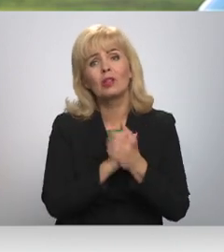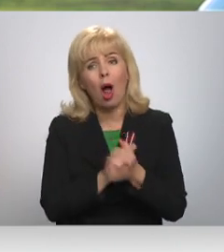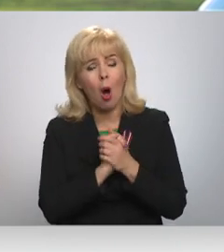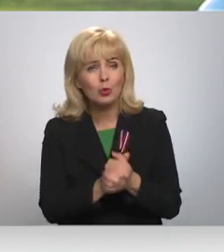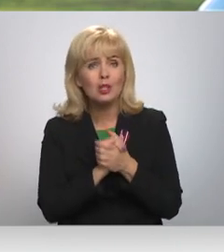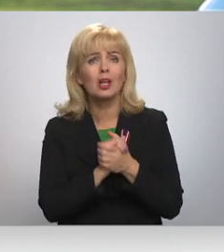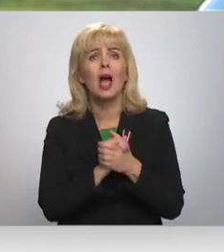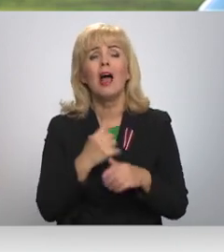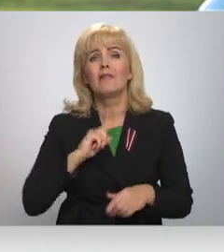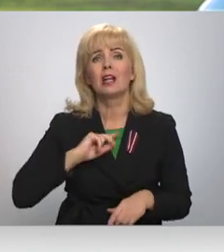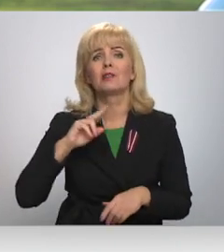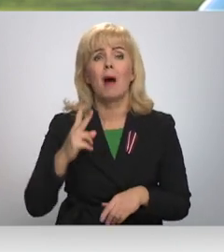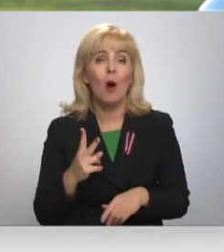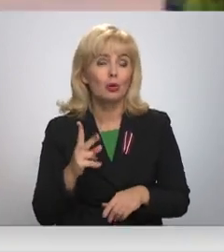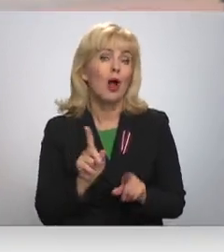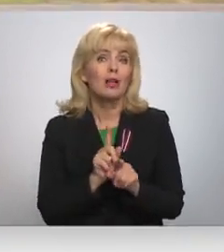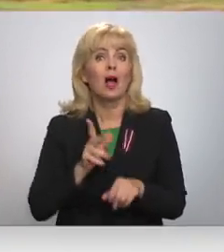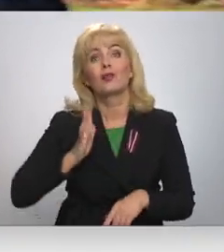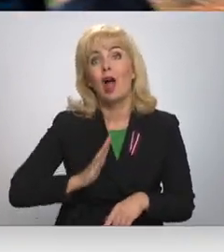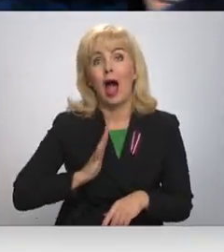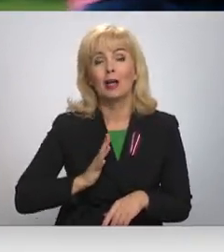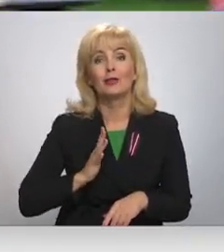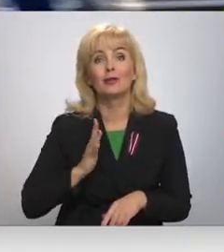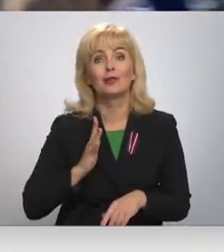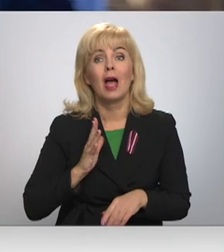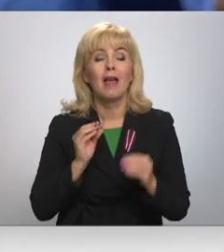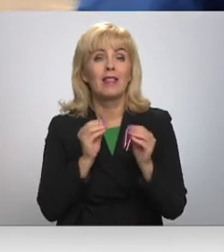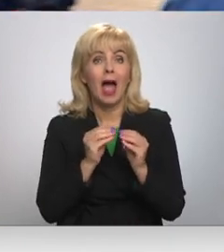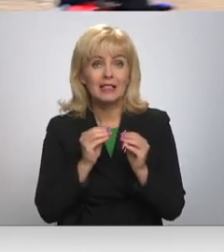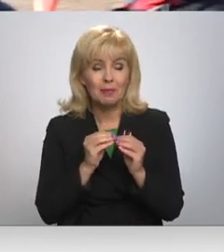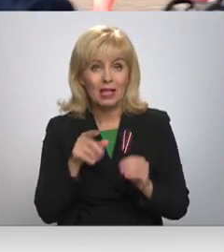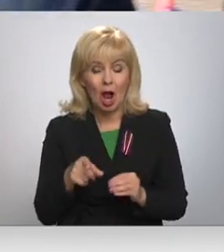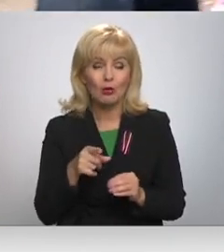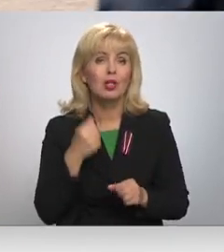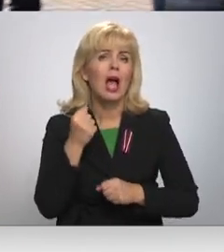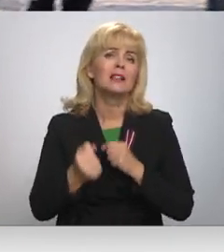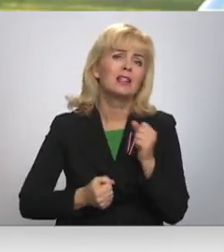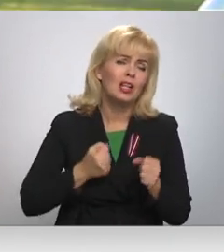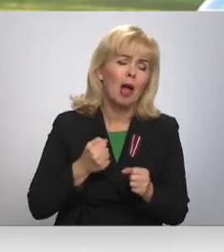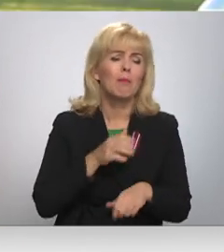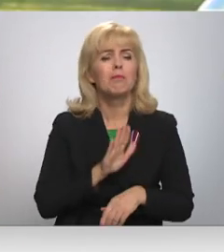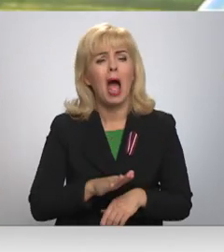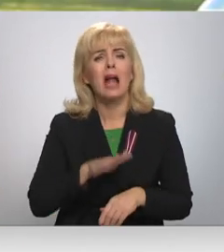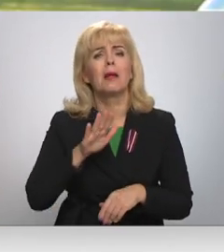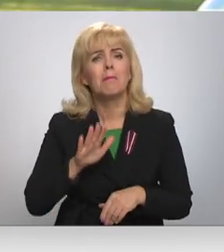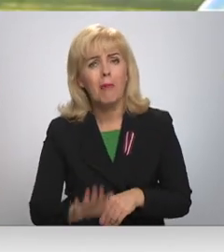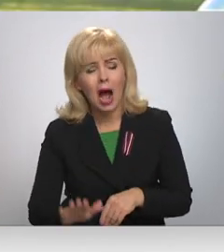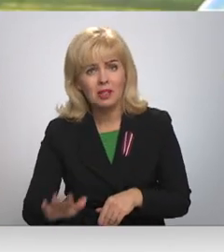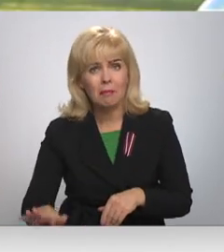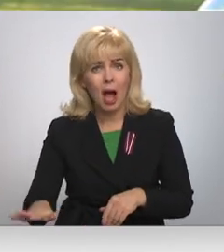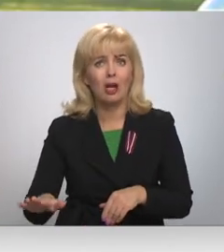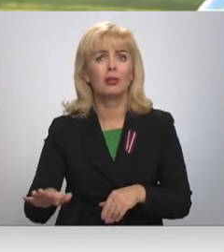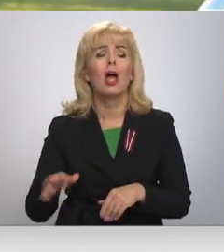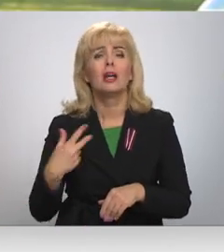tādi viens par otru. Tagad es arī gaidu savus desmitniekus. Te mani skrējuši gan bērni, gan mazbērni, un drīz jau